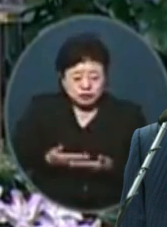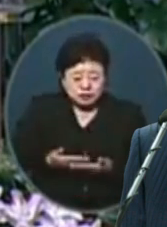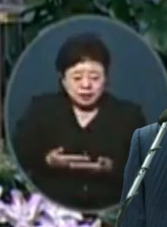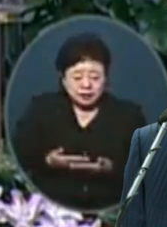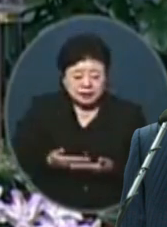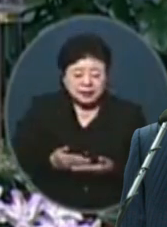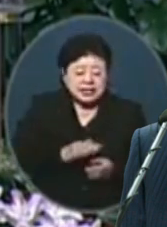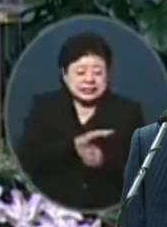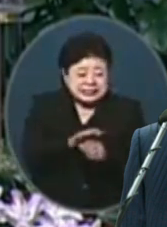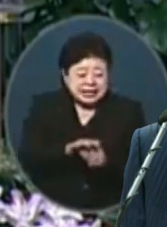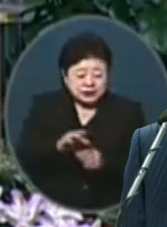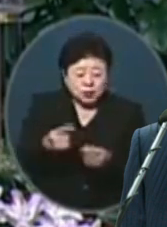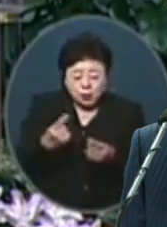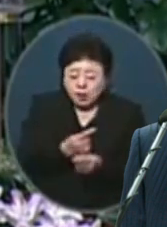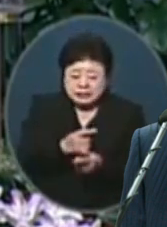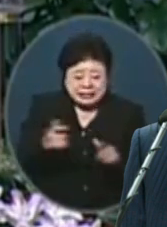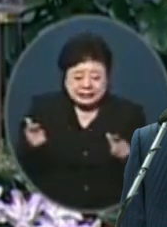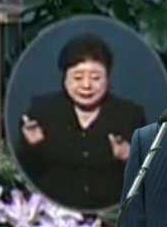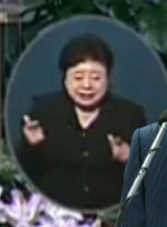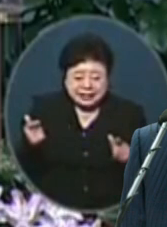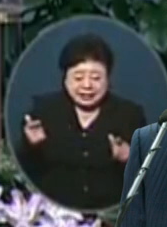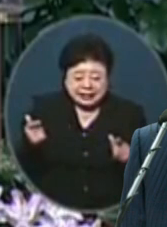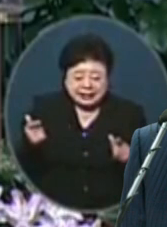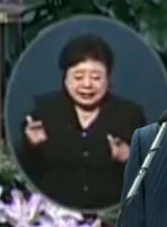주신 사랑도 변치 않습니다.